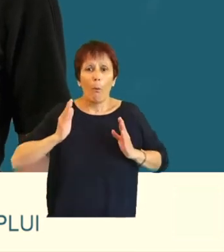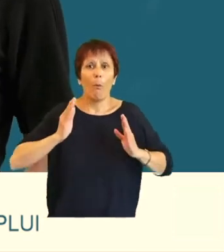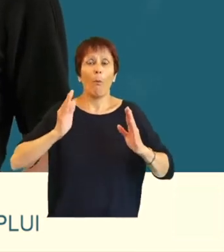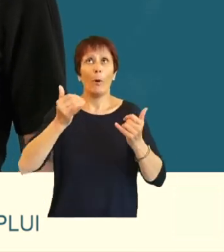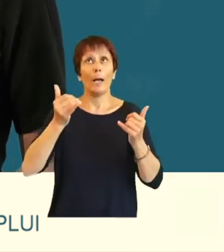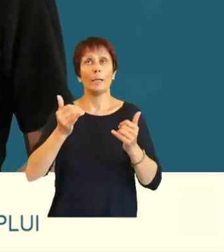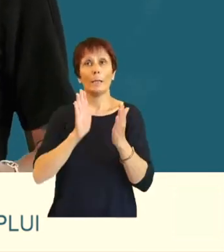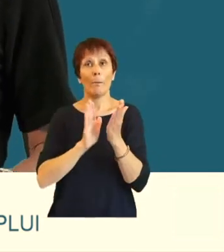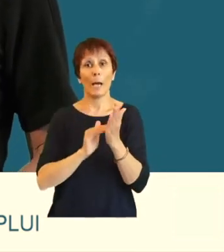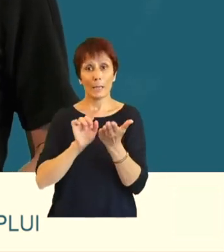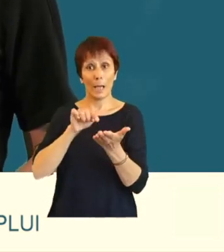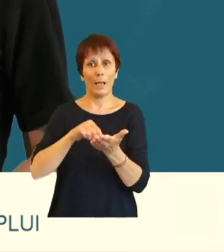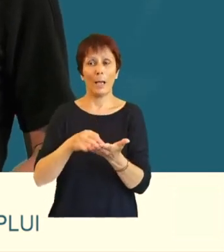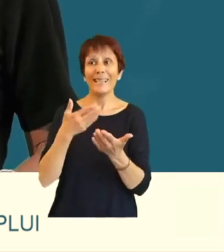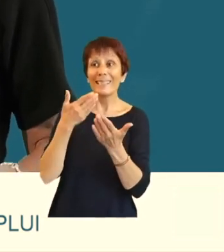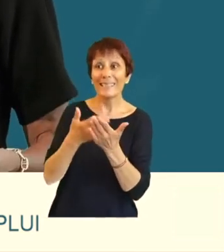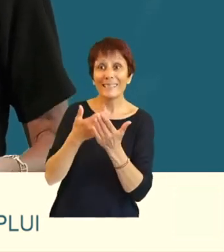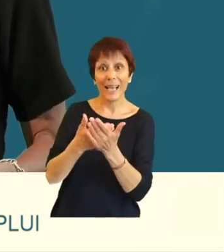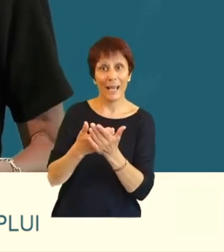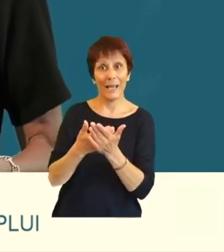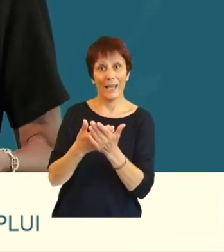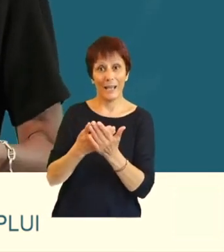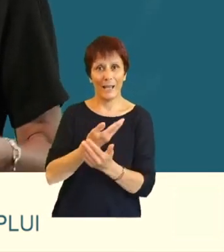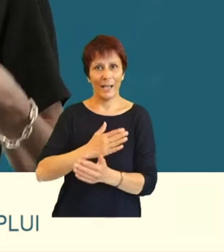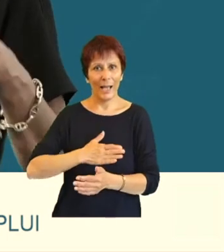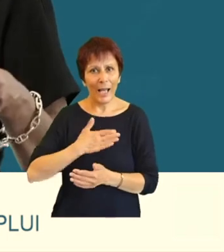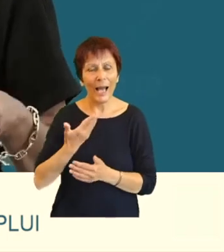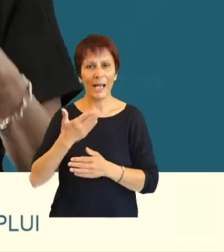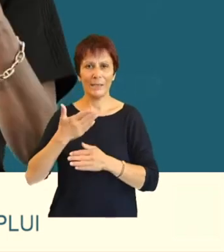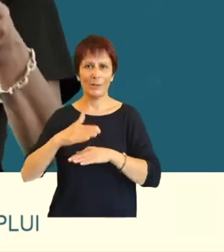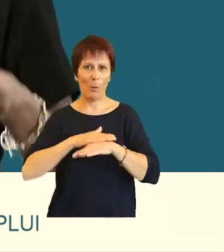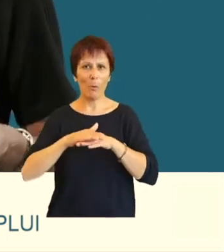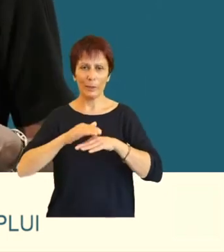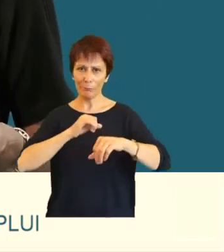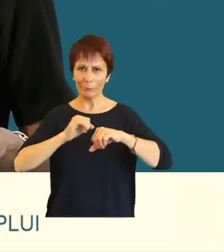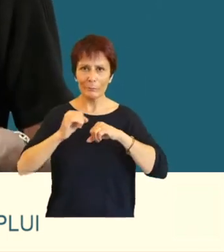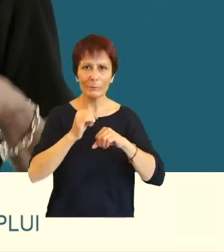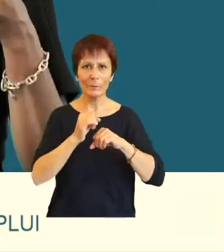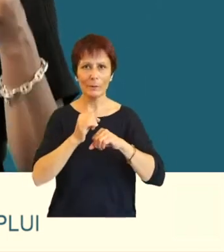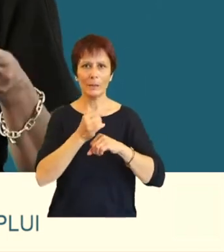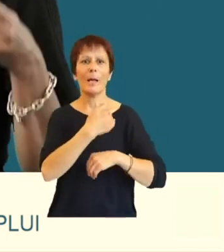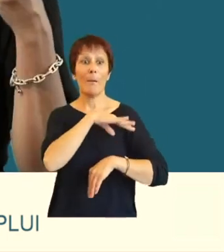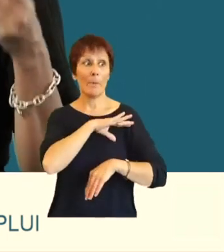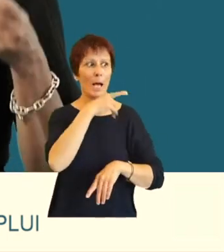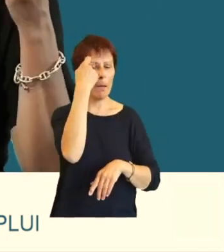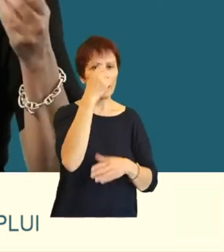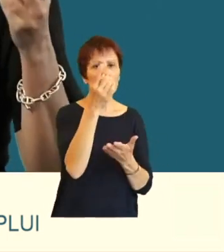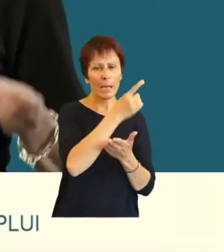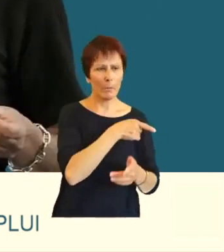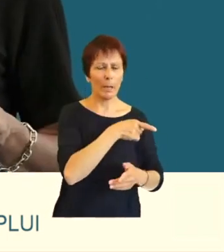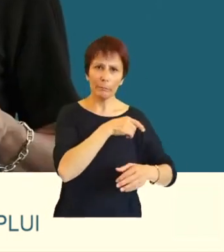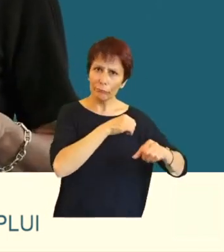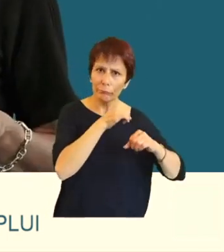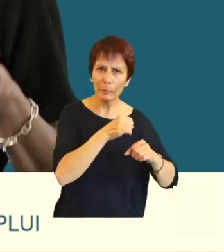à Marseille. Donc cette politique volontariste est accompagnée par la présidente du département. Et je pense qu'il faut